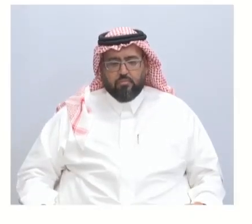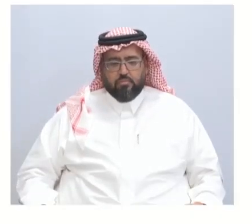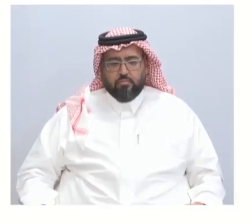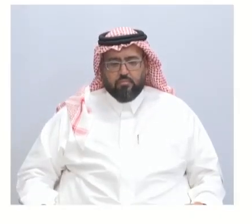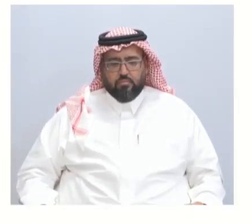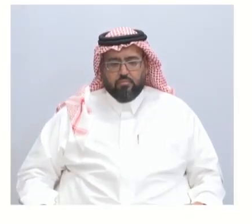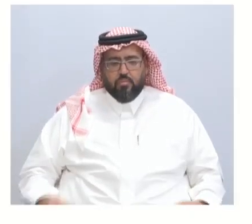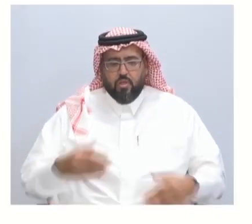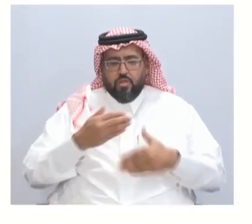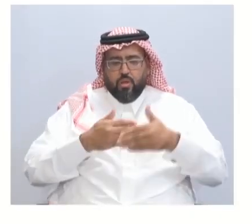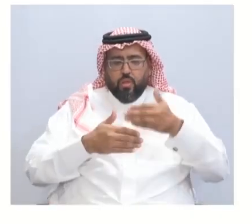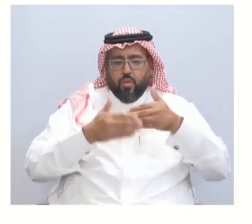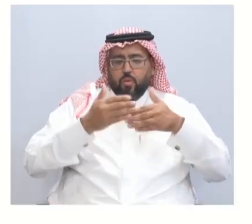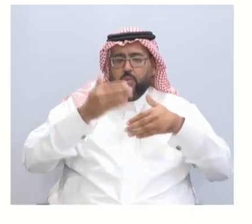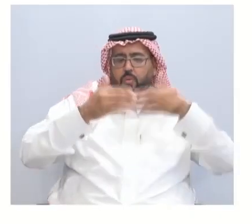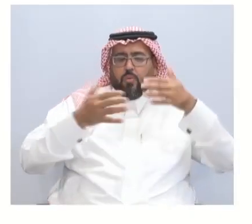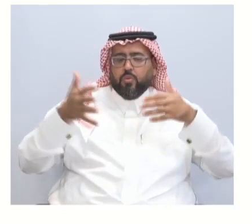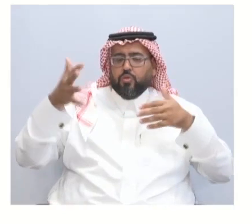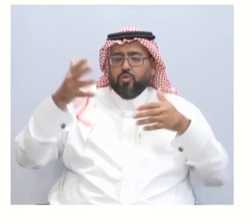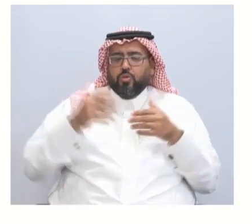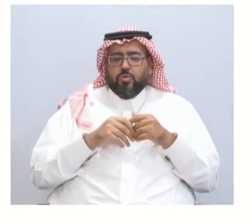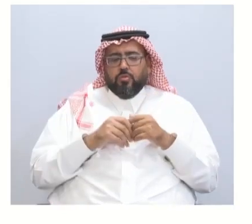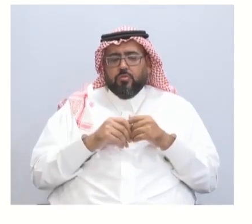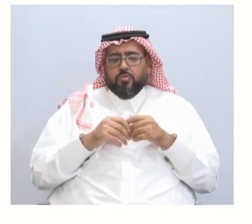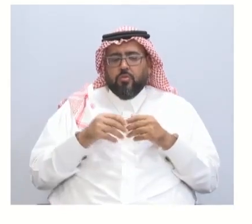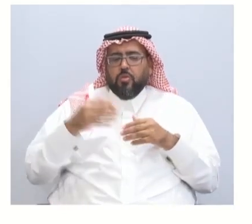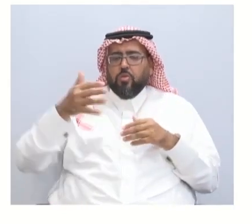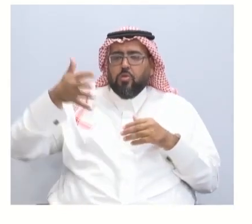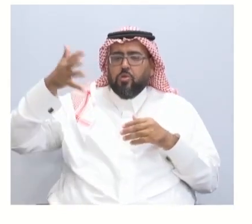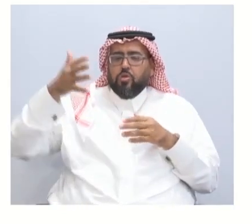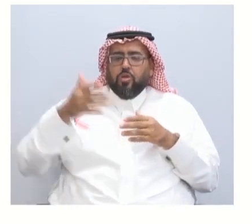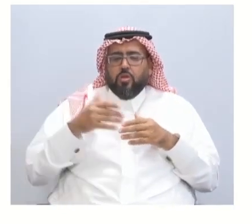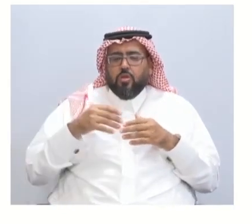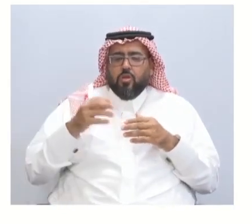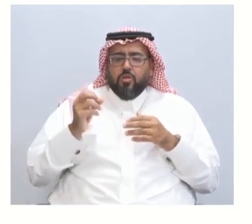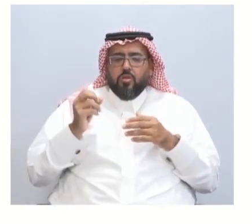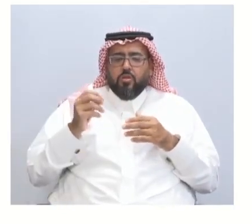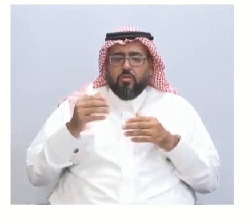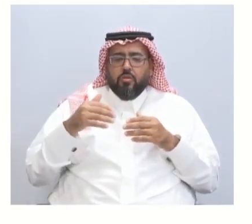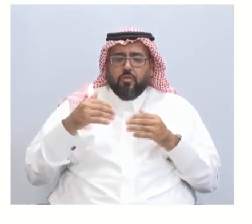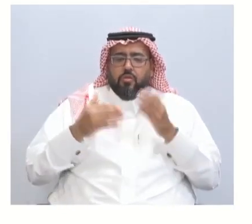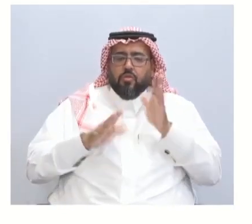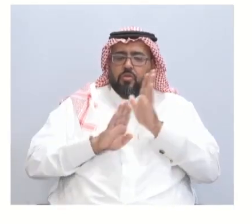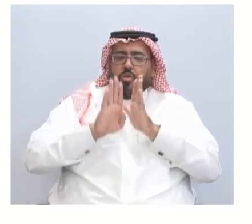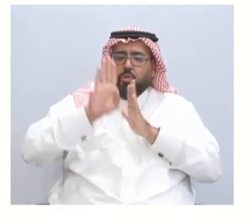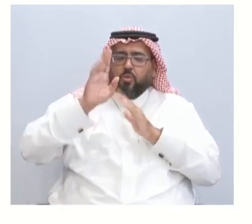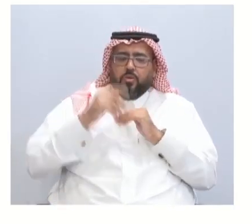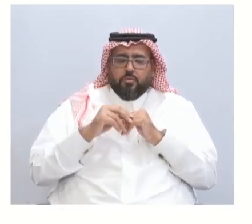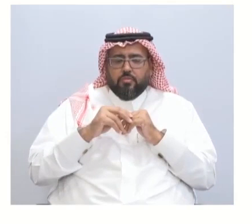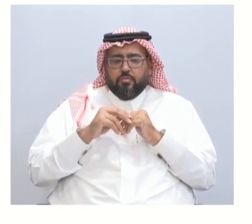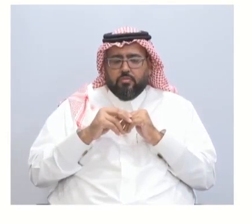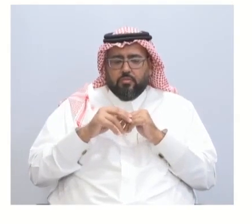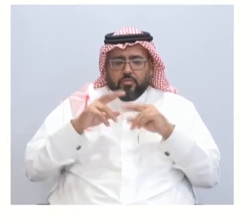وهناك تطور اخر اتاح للعلماء دراسه قاع المحيط بقدر كبير من التفصيل